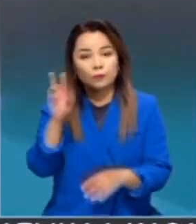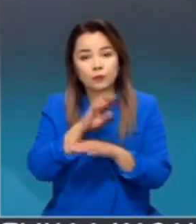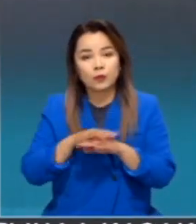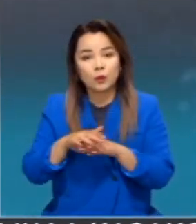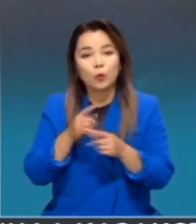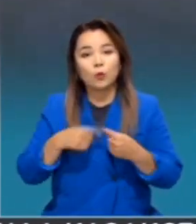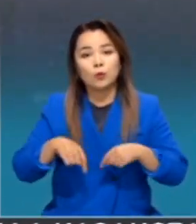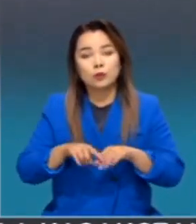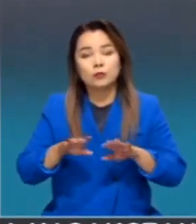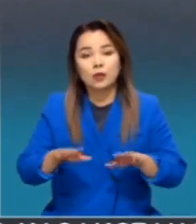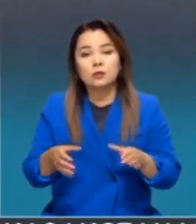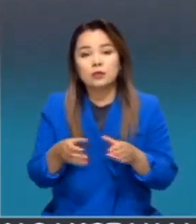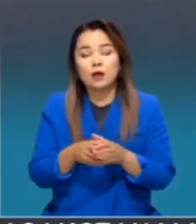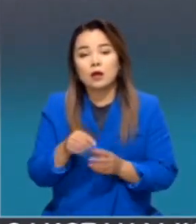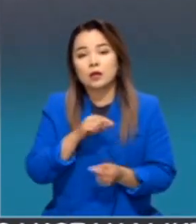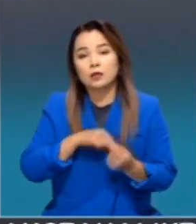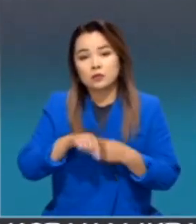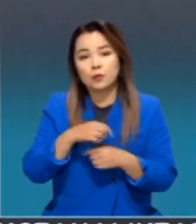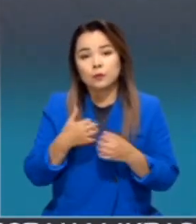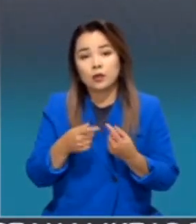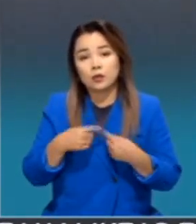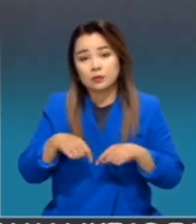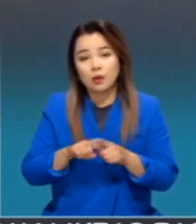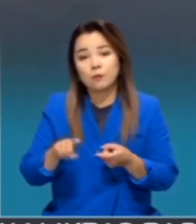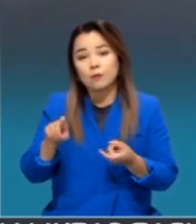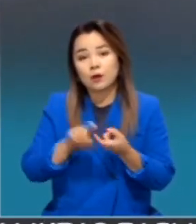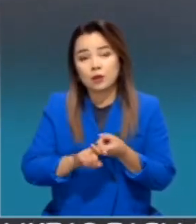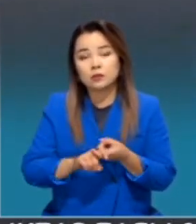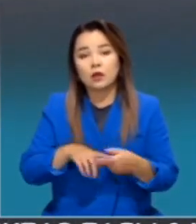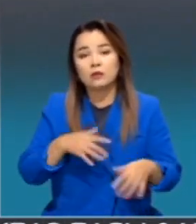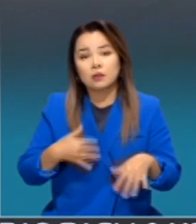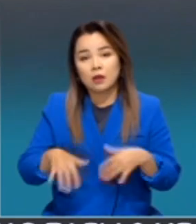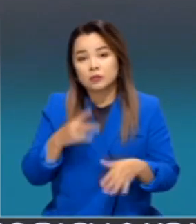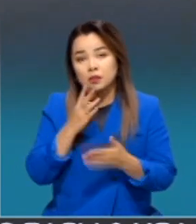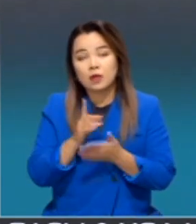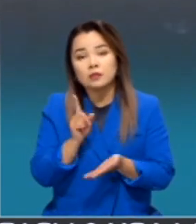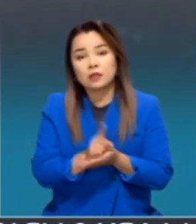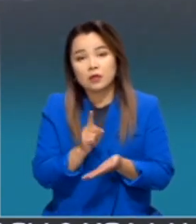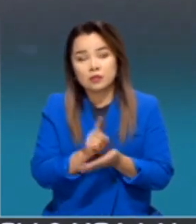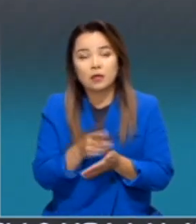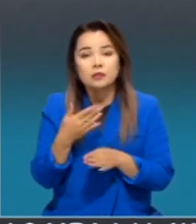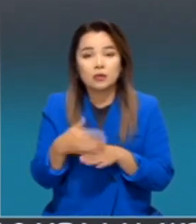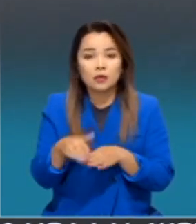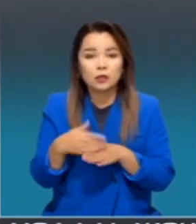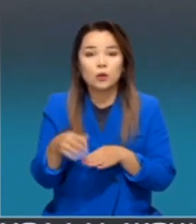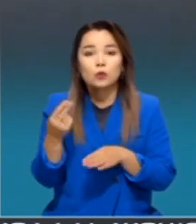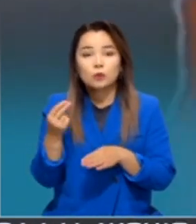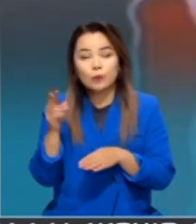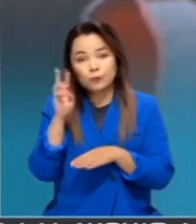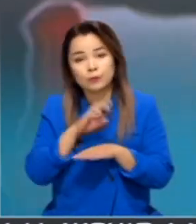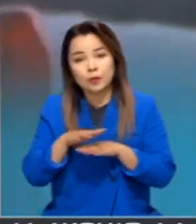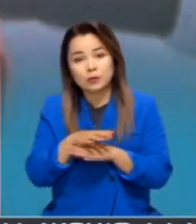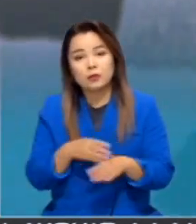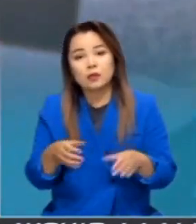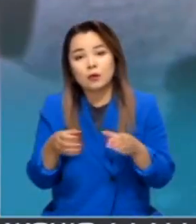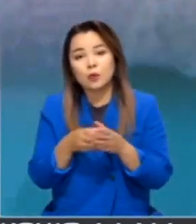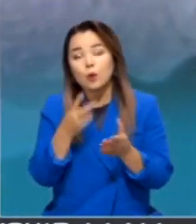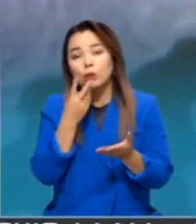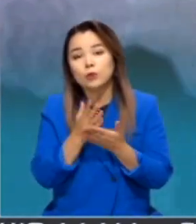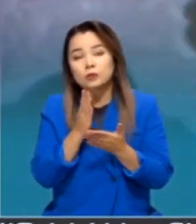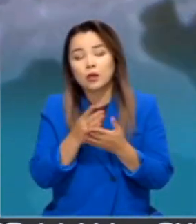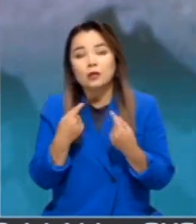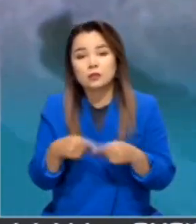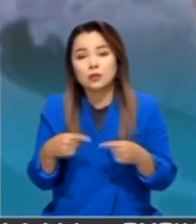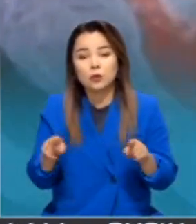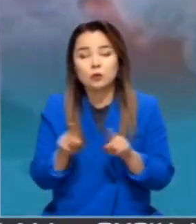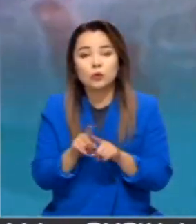Елгер Олайық, мемлекеттік органдар мен кәсіпкерлердің арасында байланыс нашар. Салық, несие, субсидия мемлекет тарапынан көрсетілетін өзге